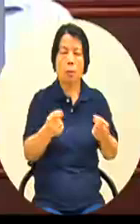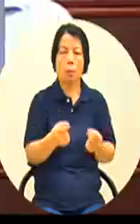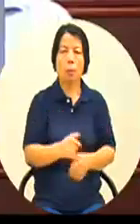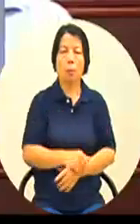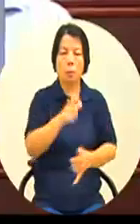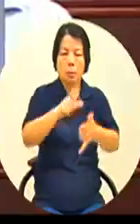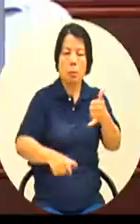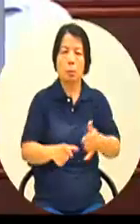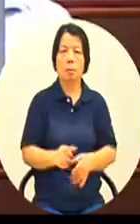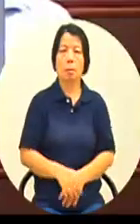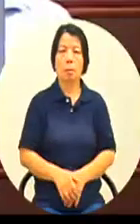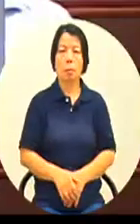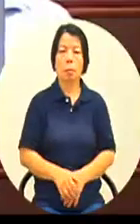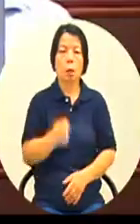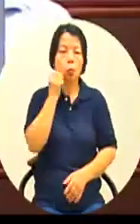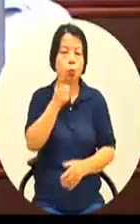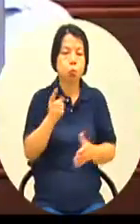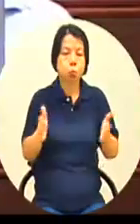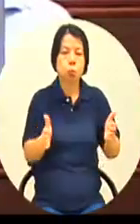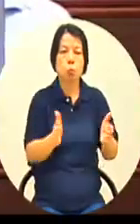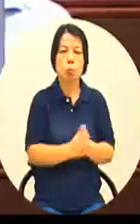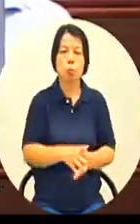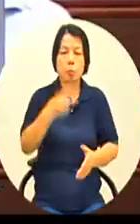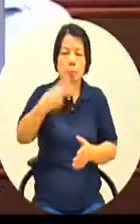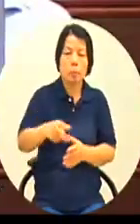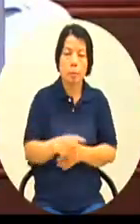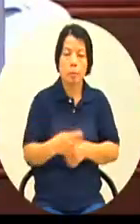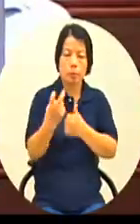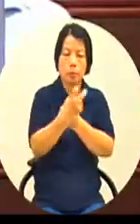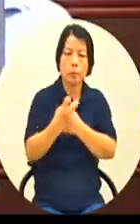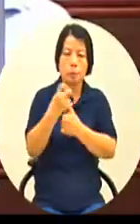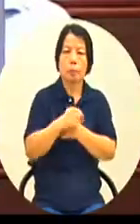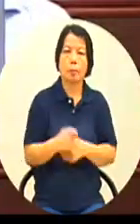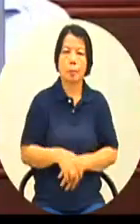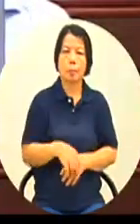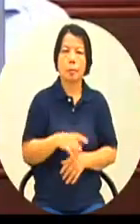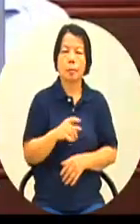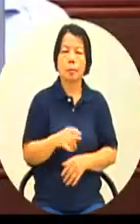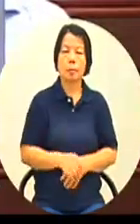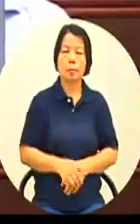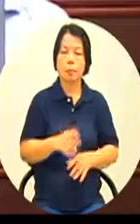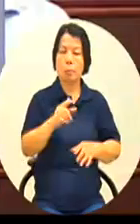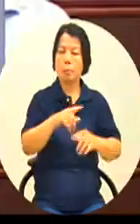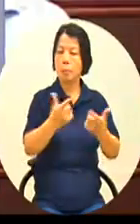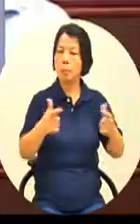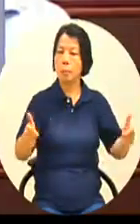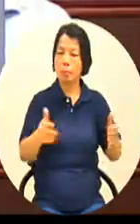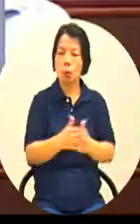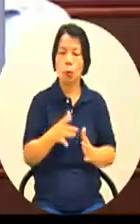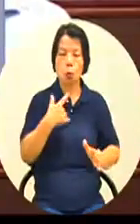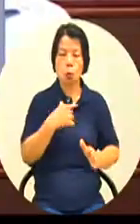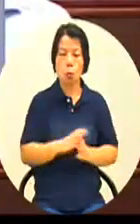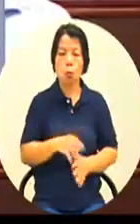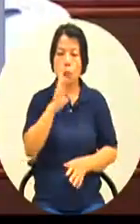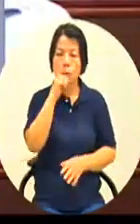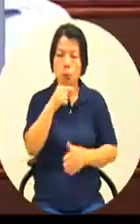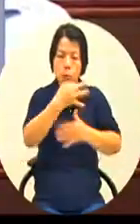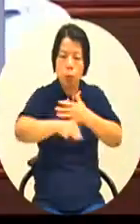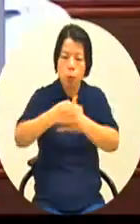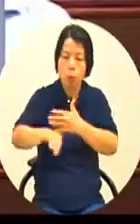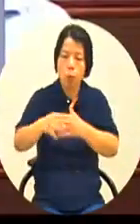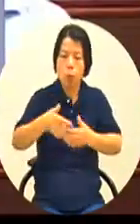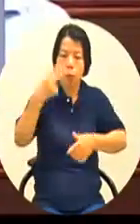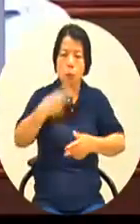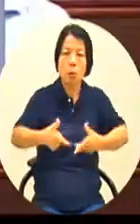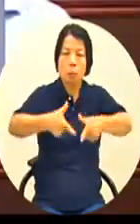个月的时间里面，大家可以再来检视哪些东西是我们诚意过高，我们应该要回到原